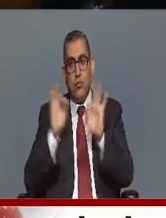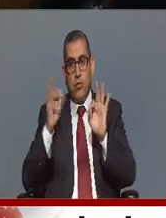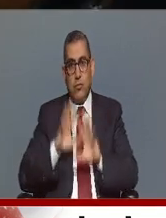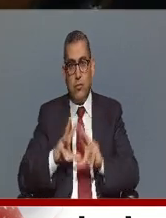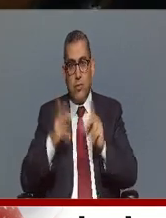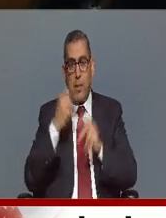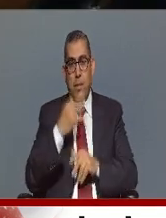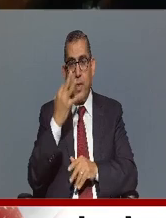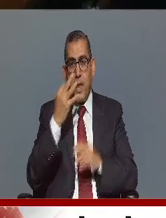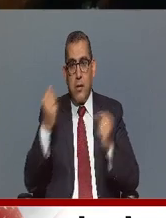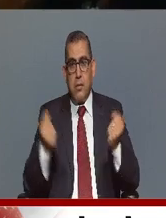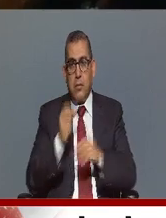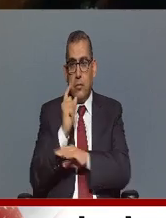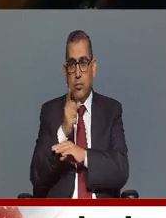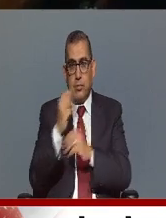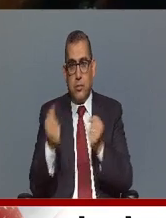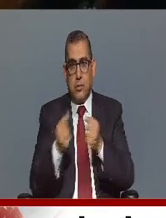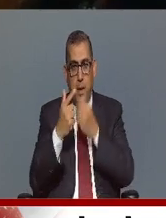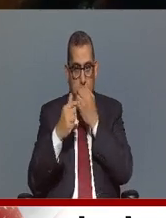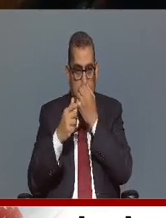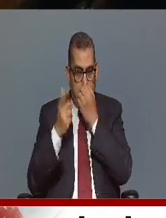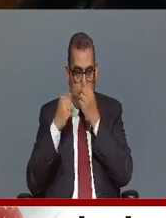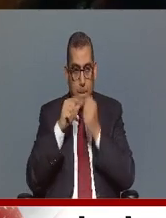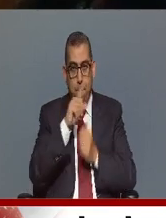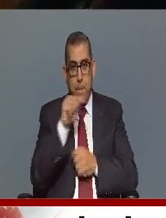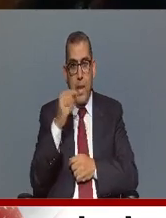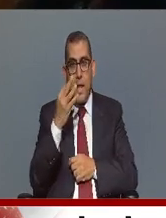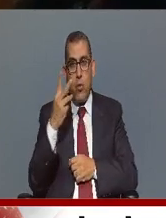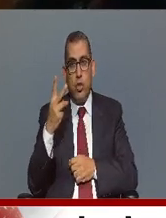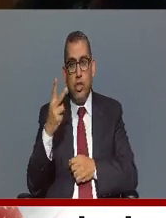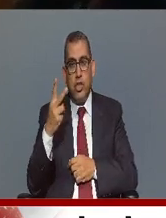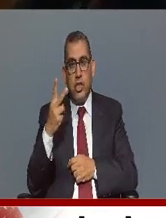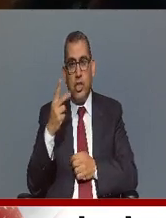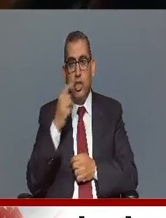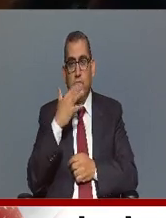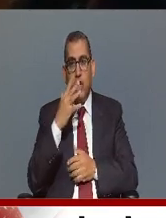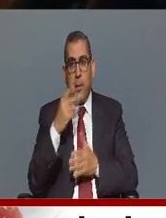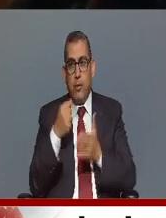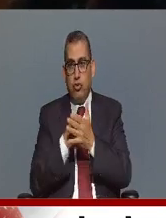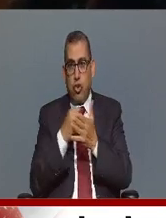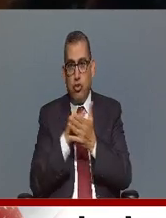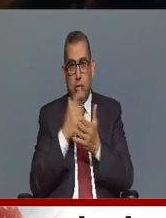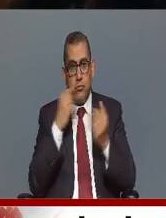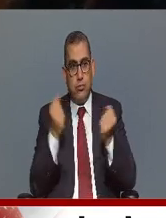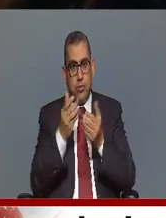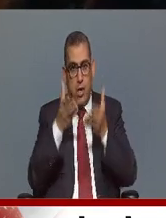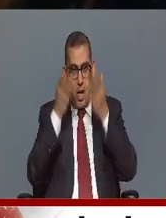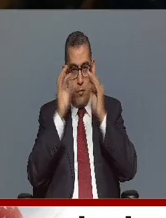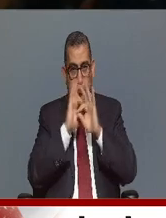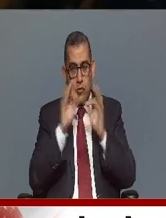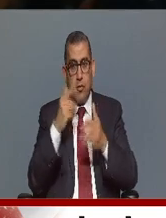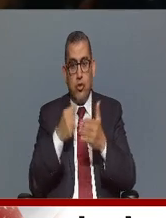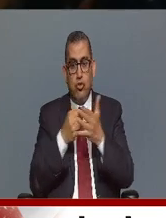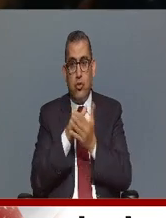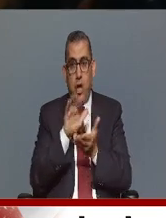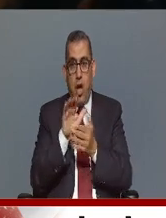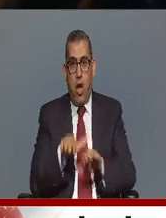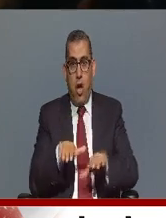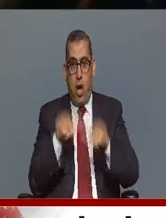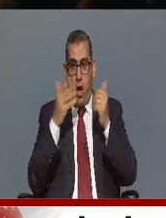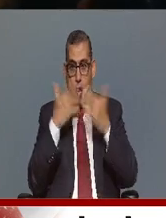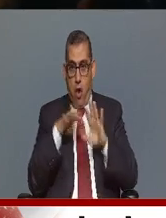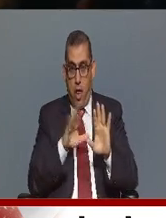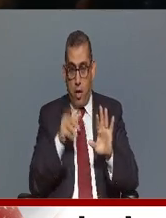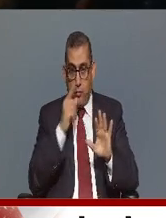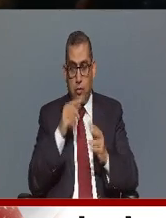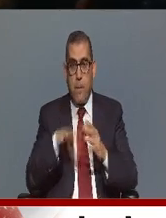3 دورات تدريبية وتخرج منها 123 شاب وشابة. بعد التخرج بيقوموا بإنشاء